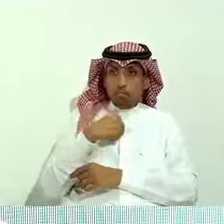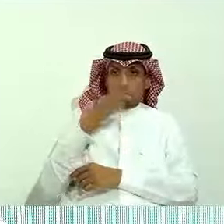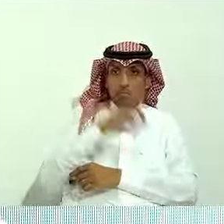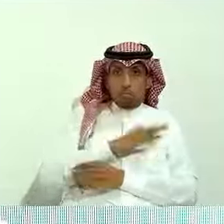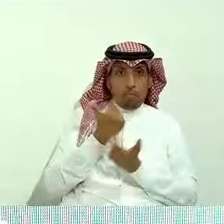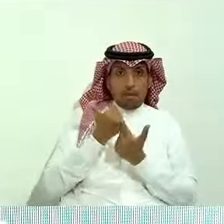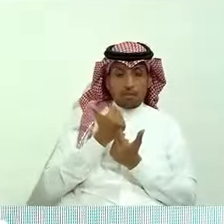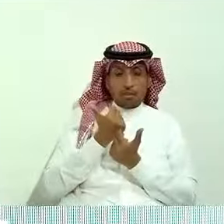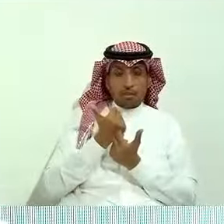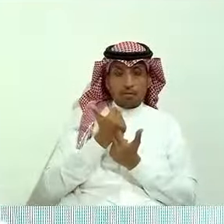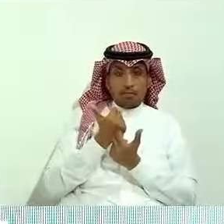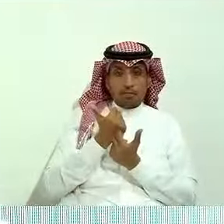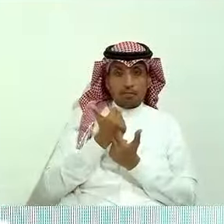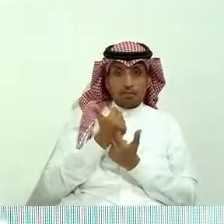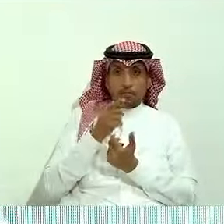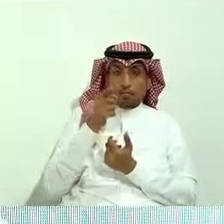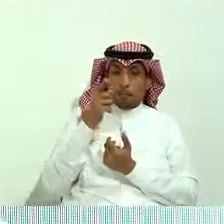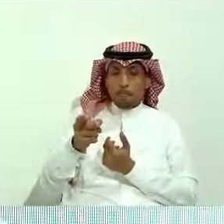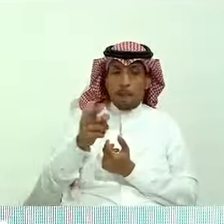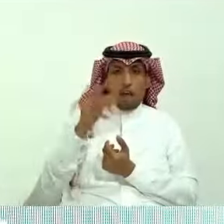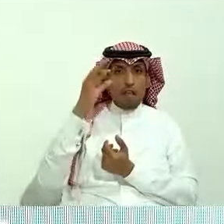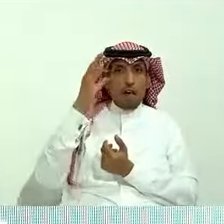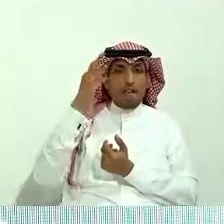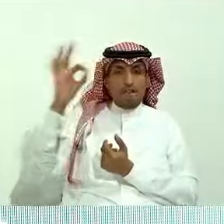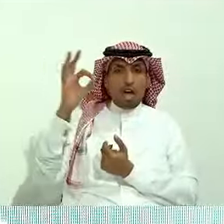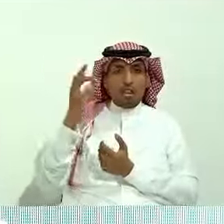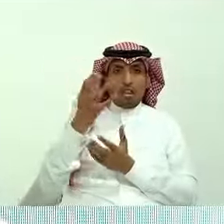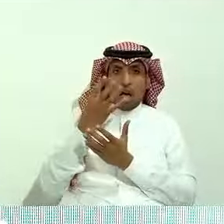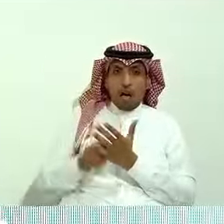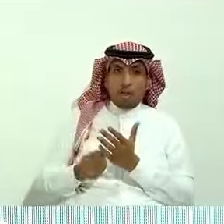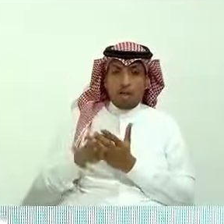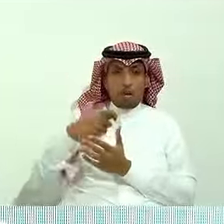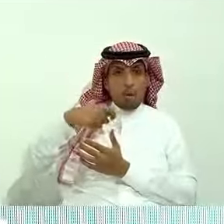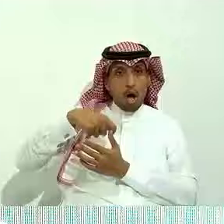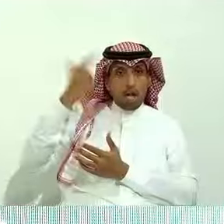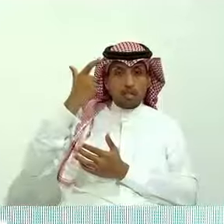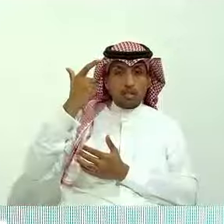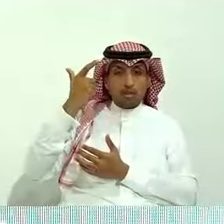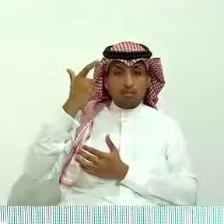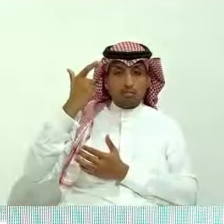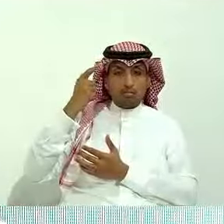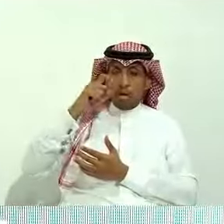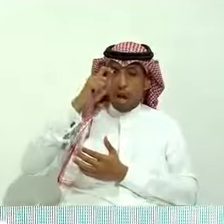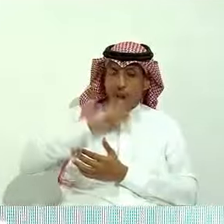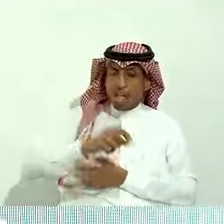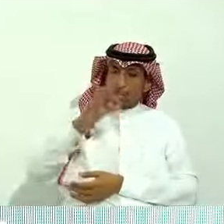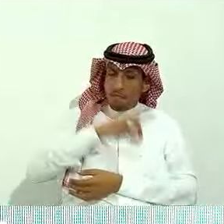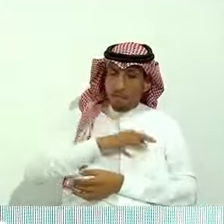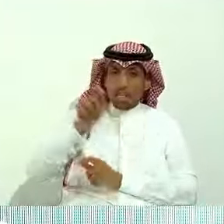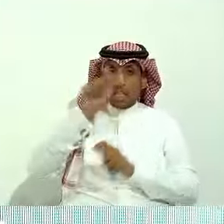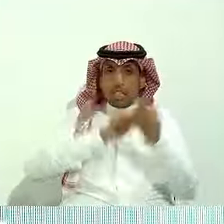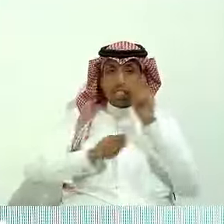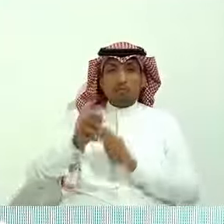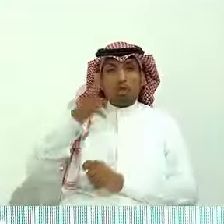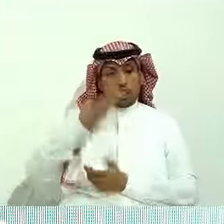منه؟ مصدر فني وكنز لا غنى عنه للتصميم